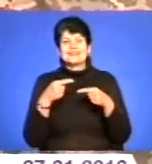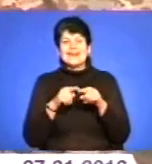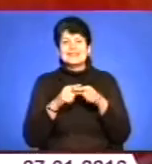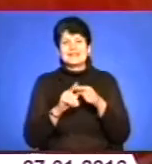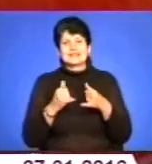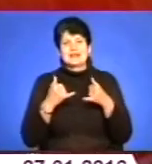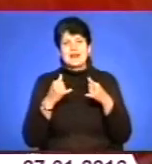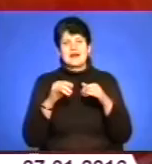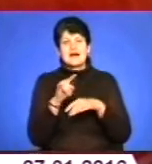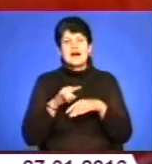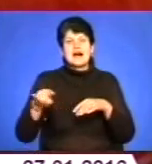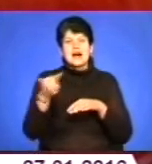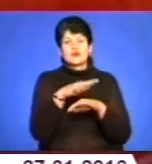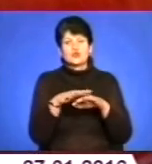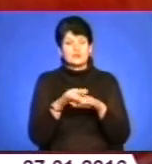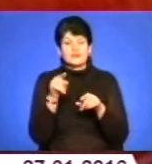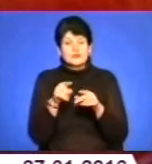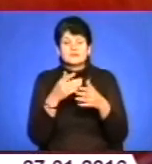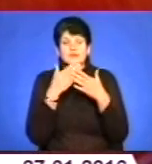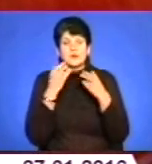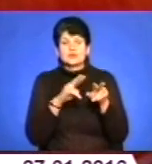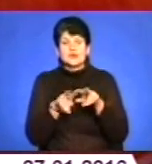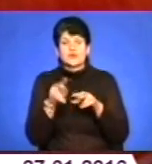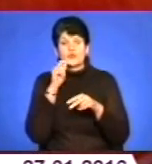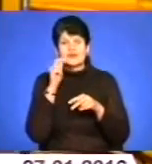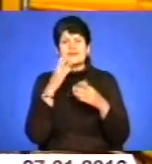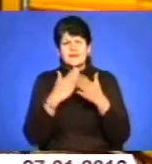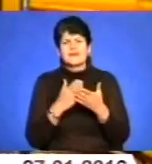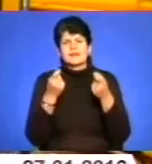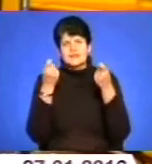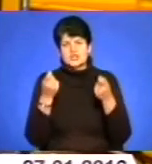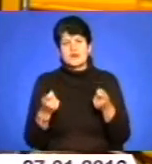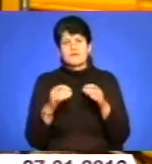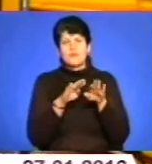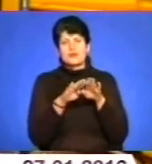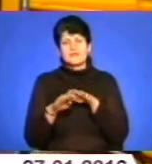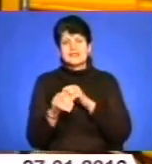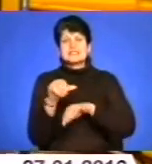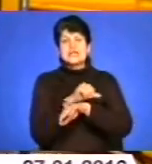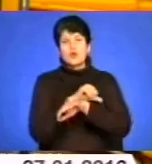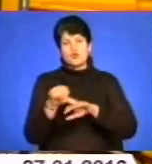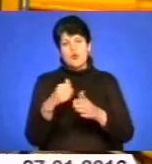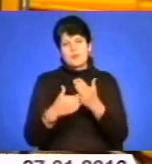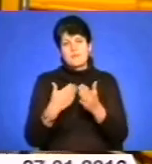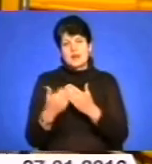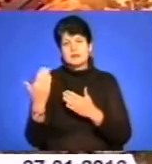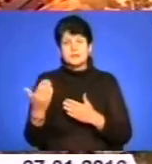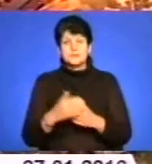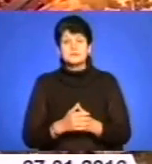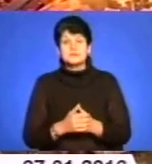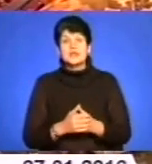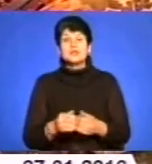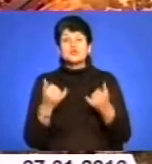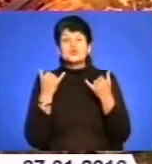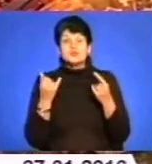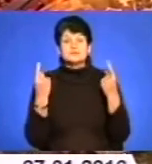Вона, до слова, не має аналогів в Україні та є значно дешевшою порівняно із закордонними зразками. Сьогодні